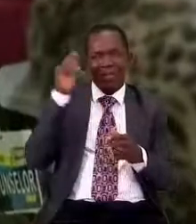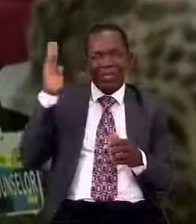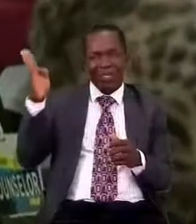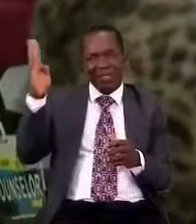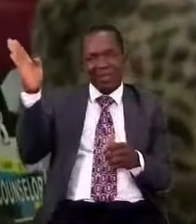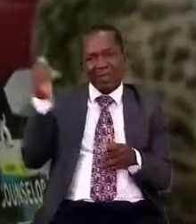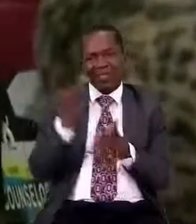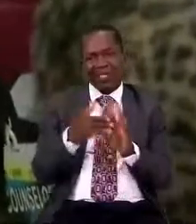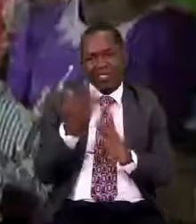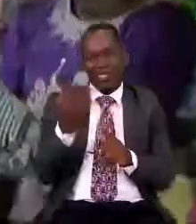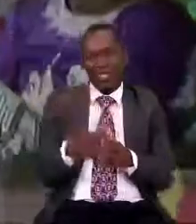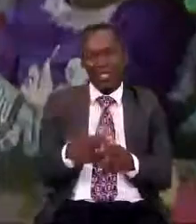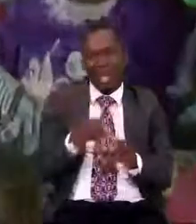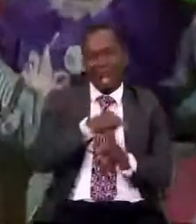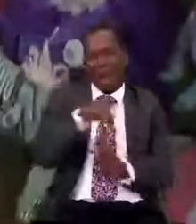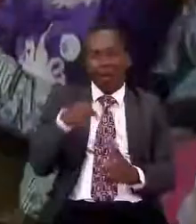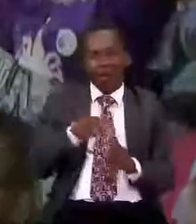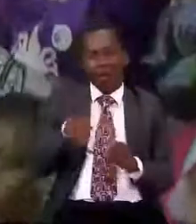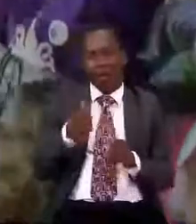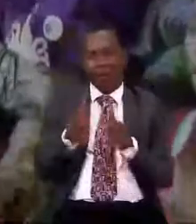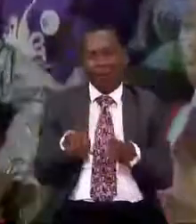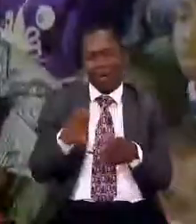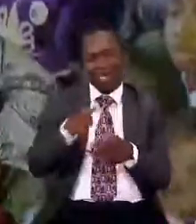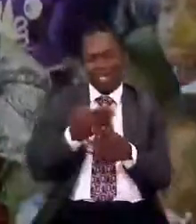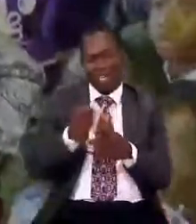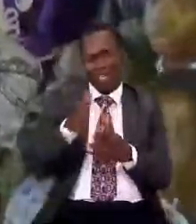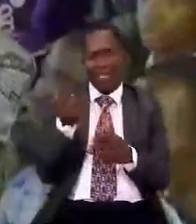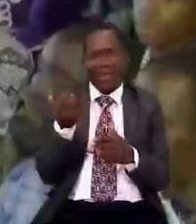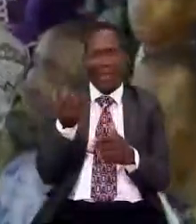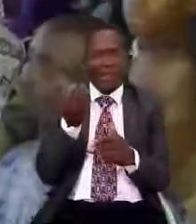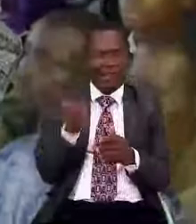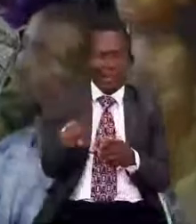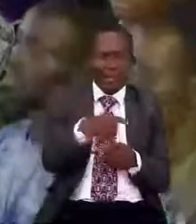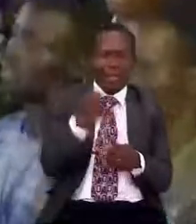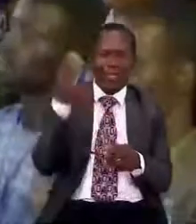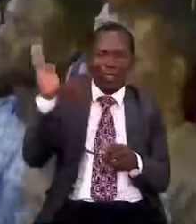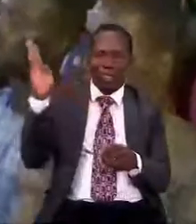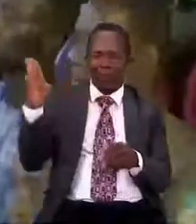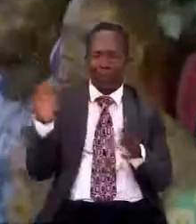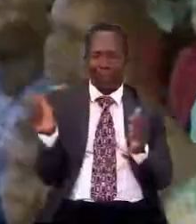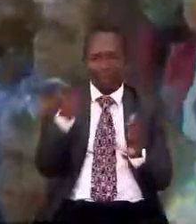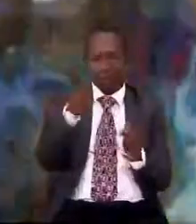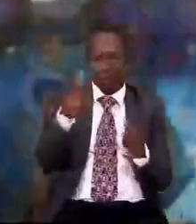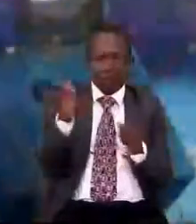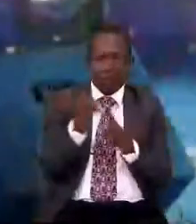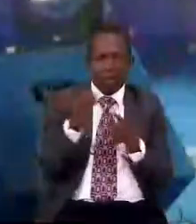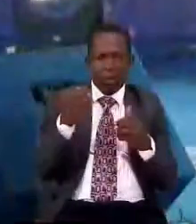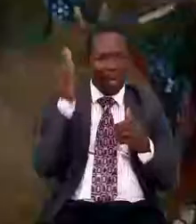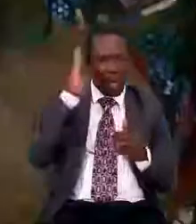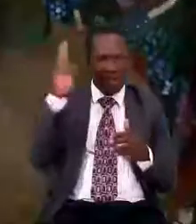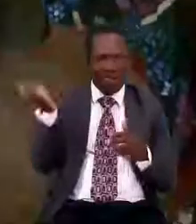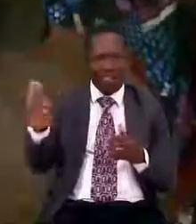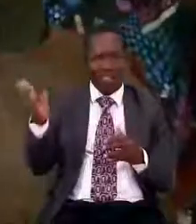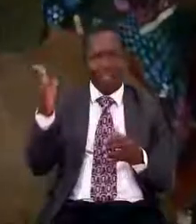serez là pour vous réjouir avec eux au nom de Jésus-Christ. Vous aurez votre